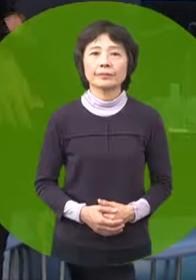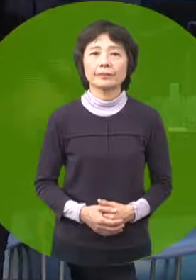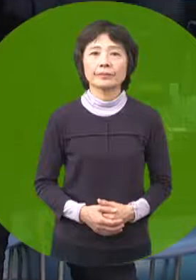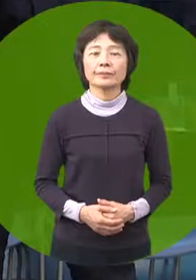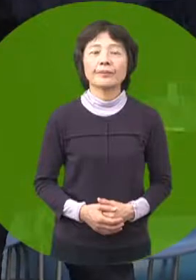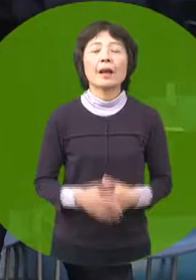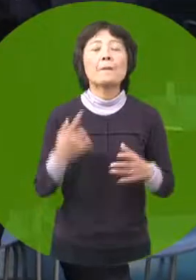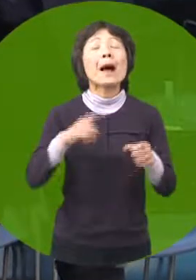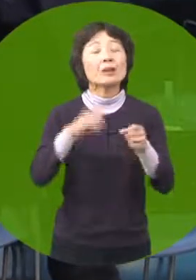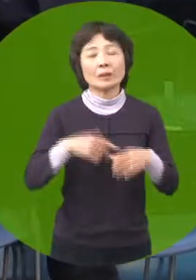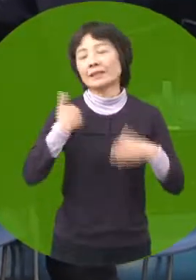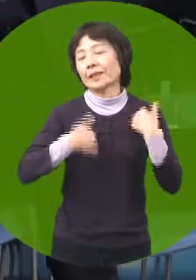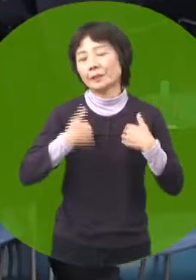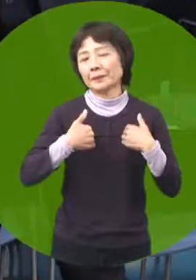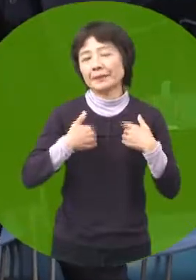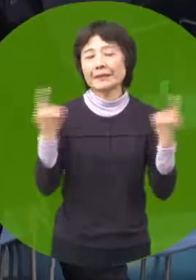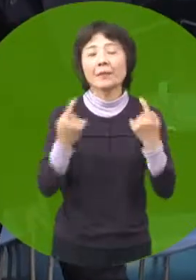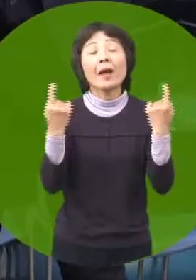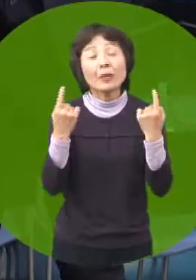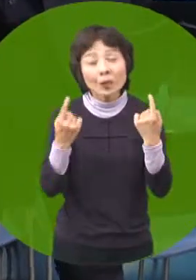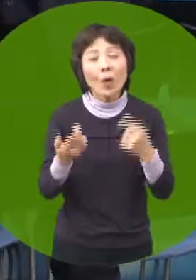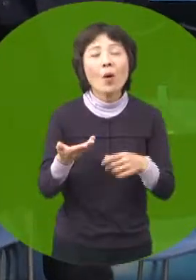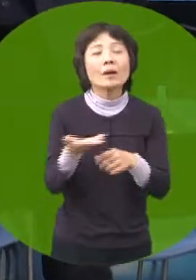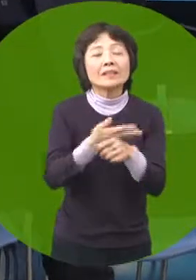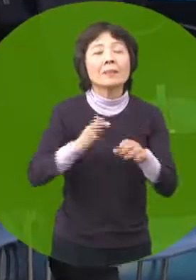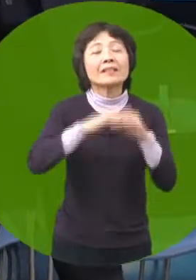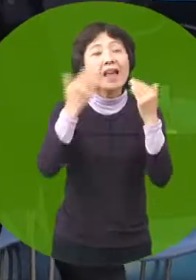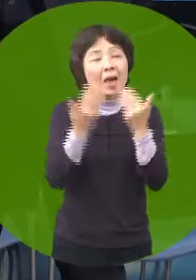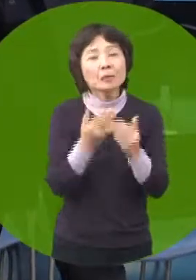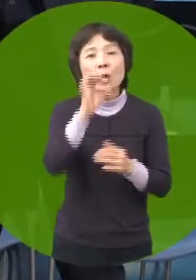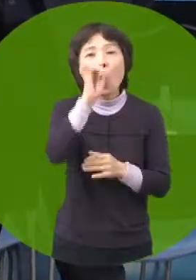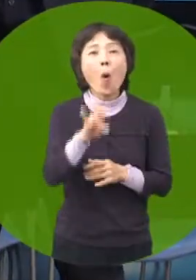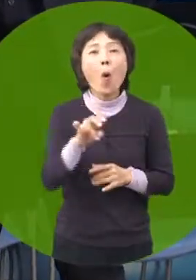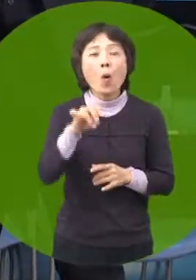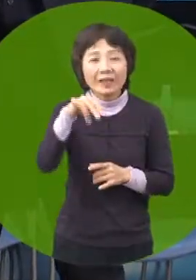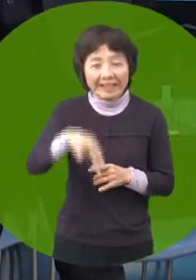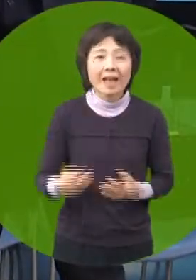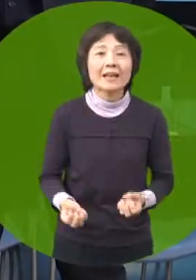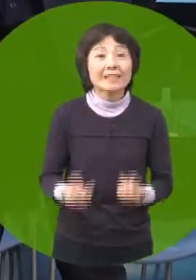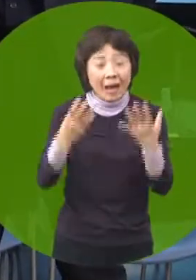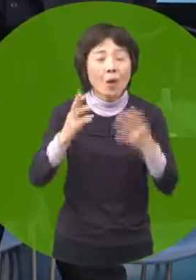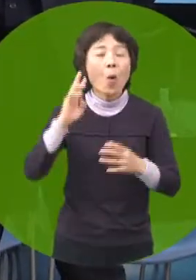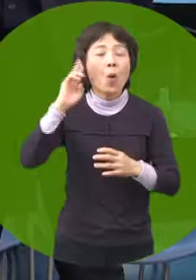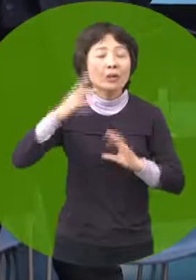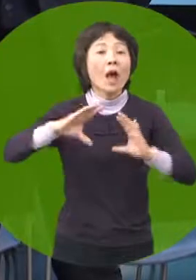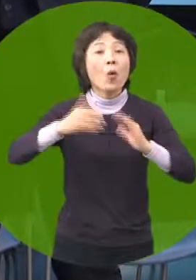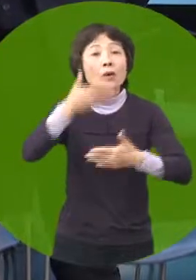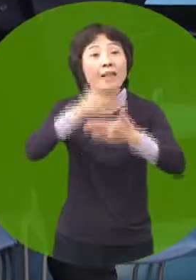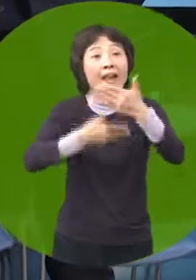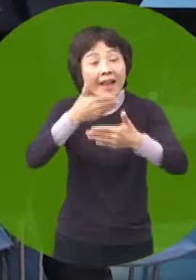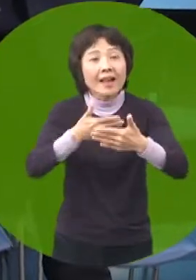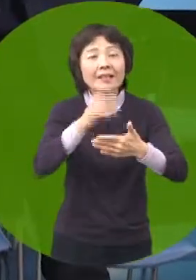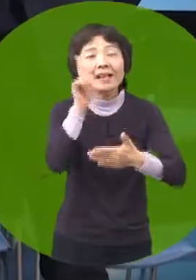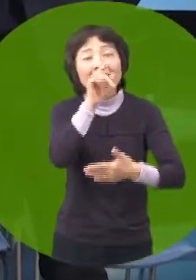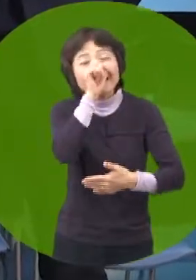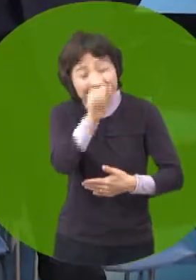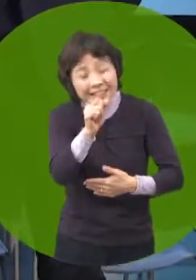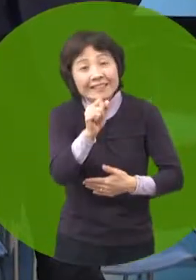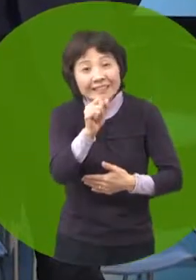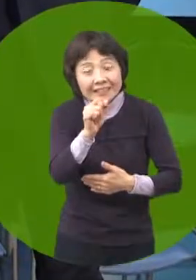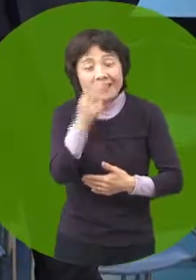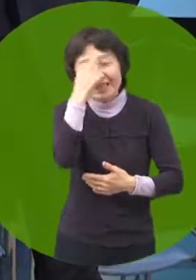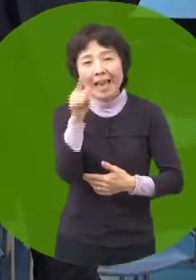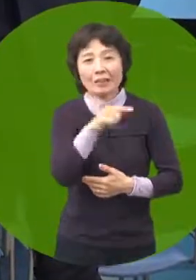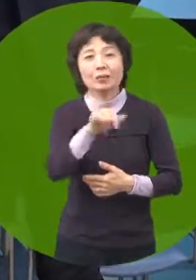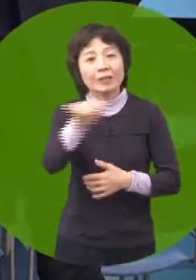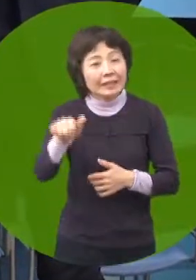さあ、毎年楽しみなイベント、島全部で大きな祭、沖縄国際映画祭の見どころを芸人の皆さんに紹介しても